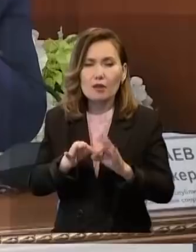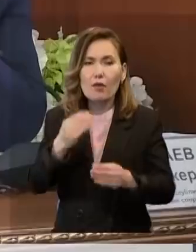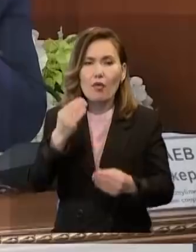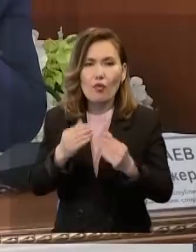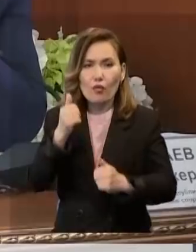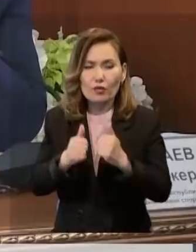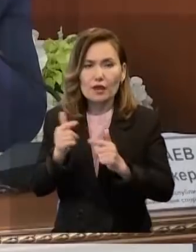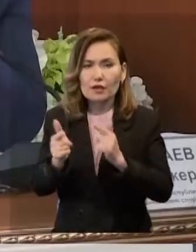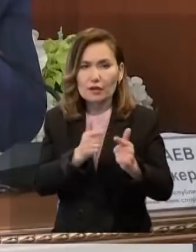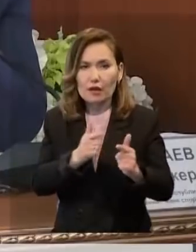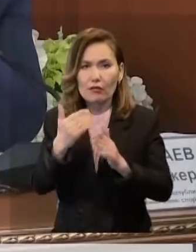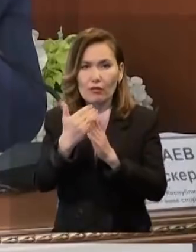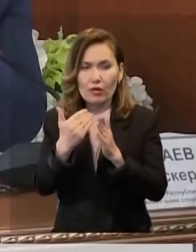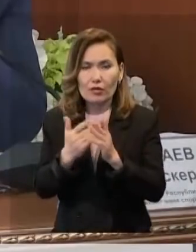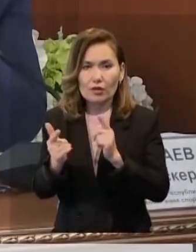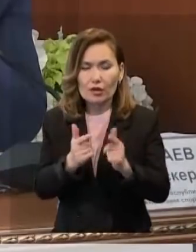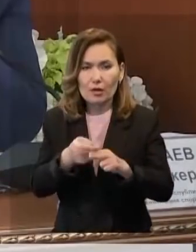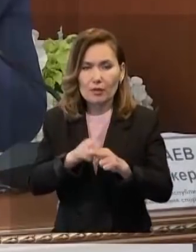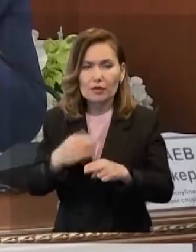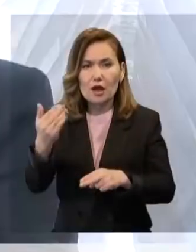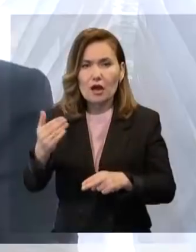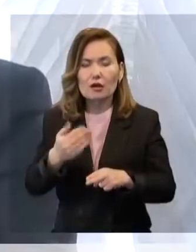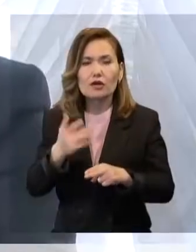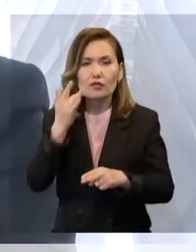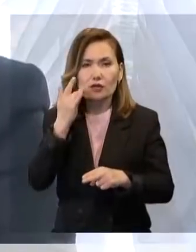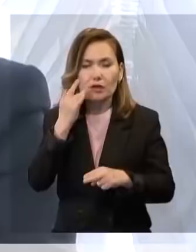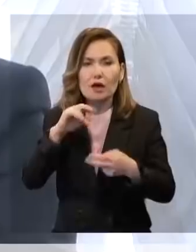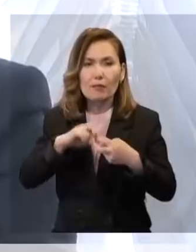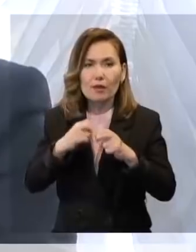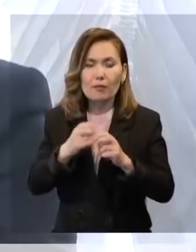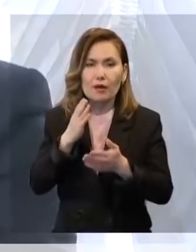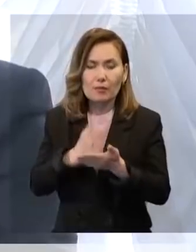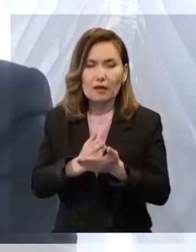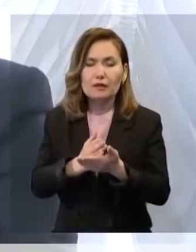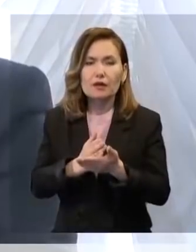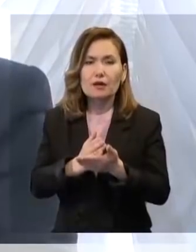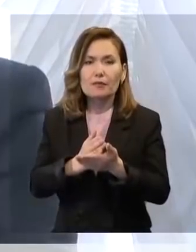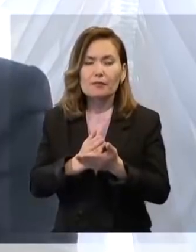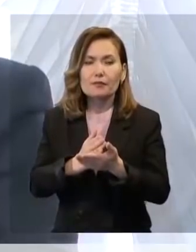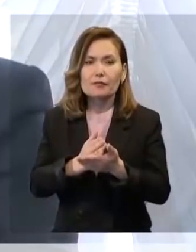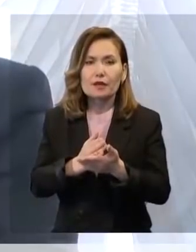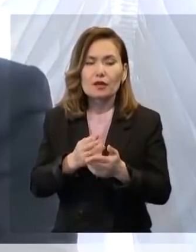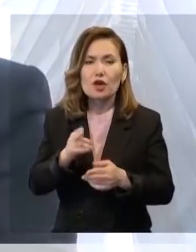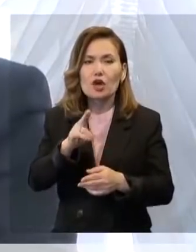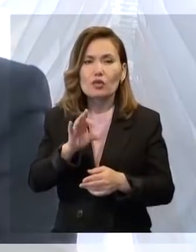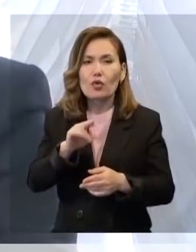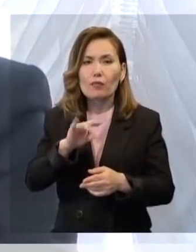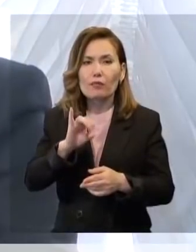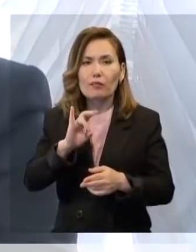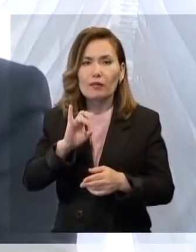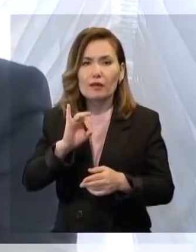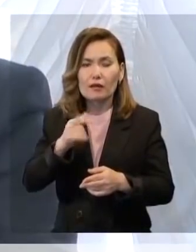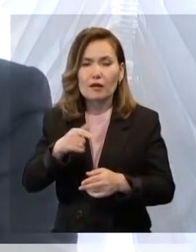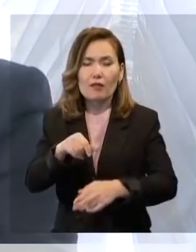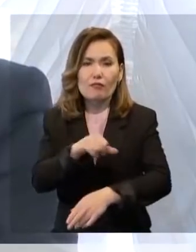бағдарламалары әзірленіп жатыр. Көпшіліктің назарын жиі аударған проблеманың бірі допинг мәселесі.